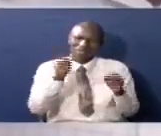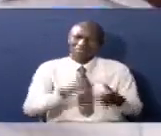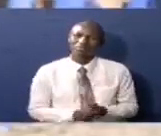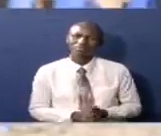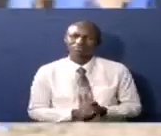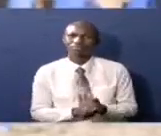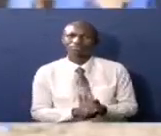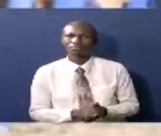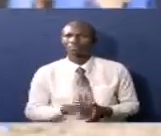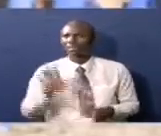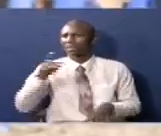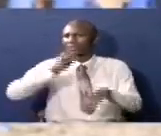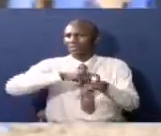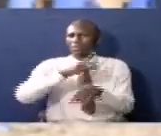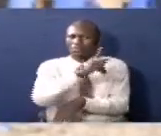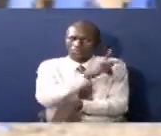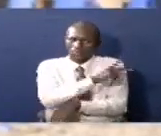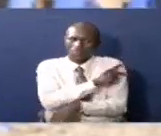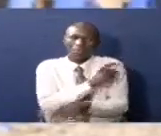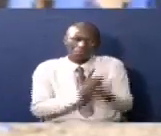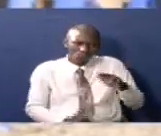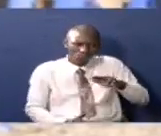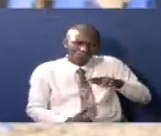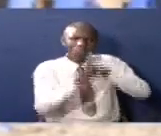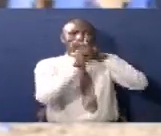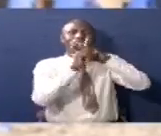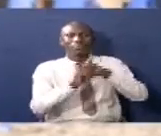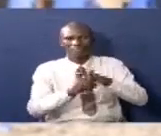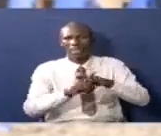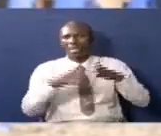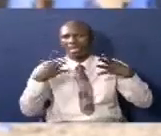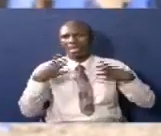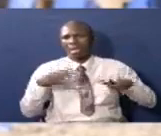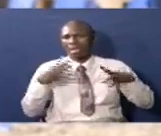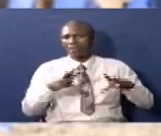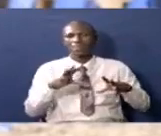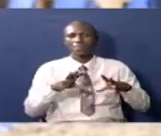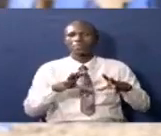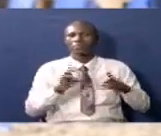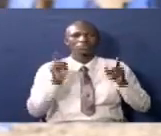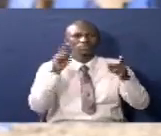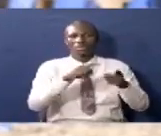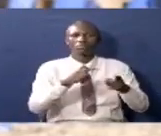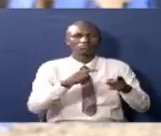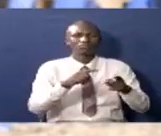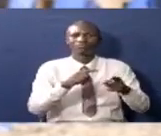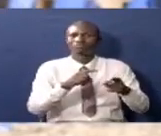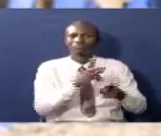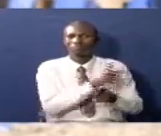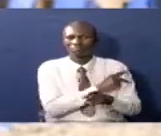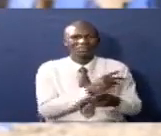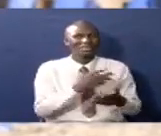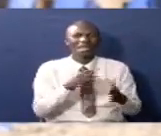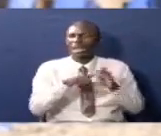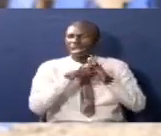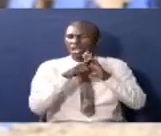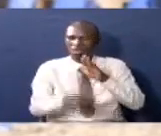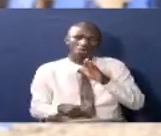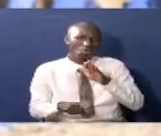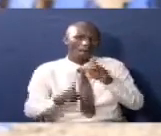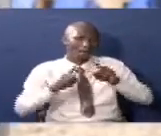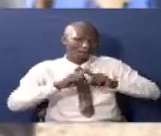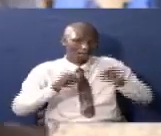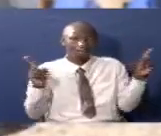kuma yela Nzanzo ya COVID-19 ya ambisi onenga no namba ya ndo ala meyumela sia kwa Nzanzo I yedhitwe yindi muno